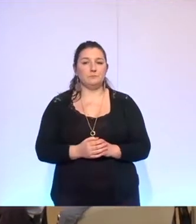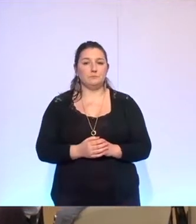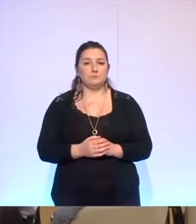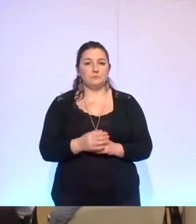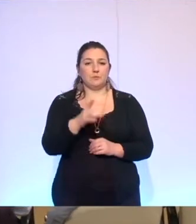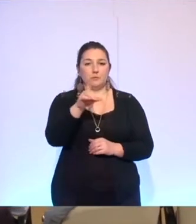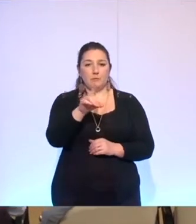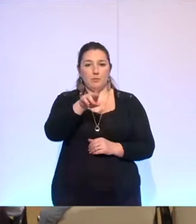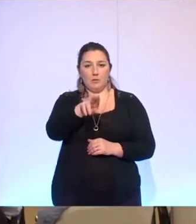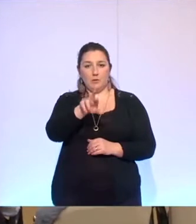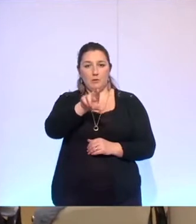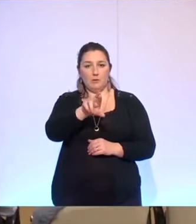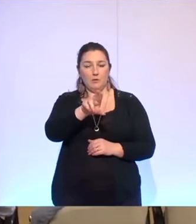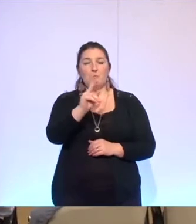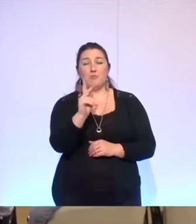Burba Georges.